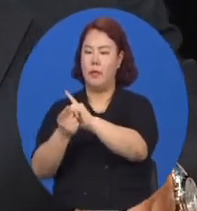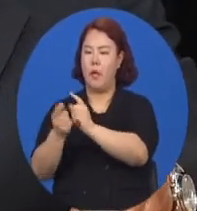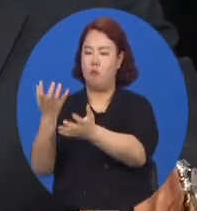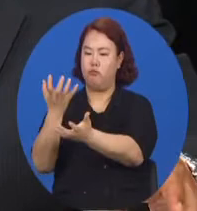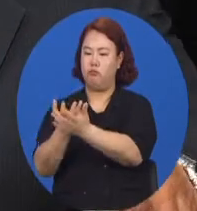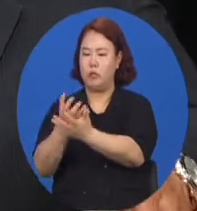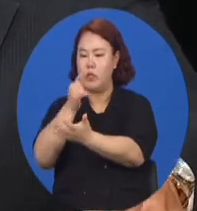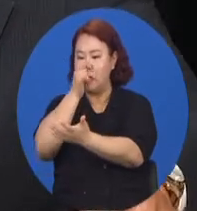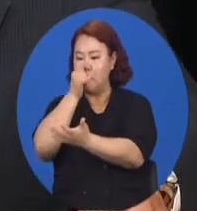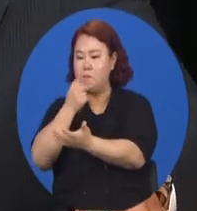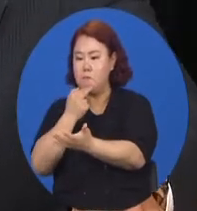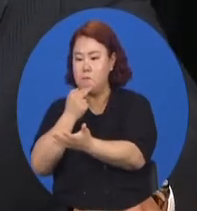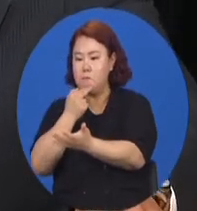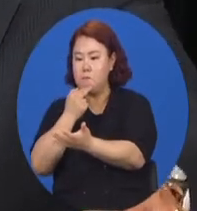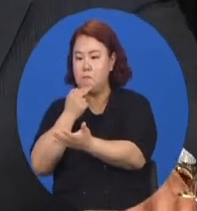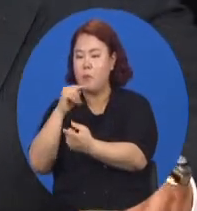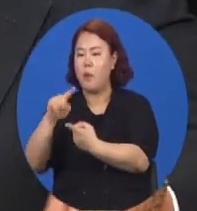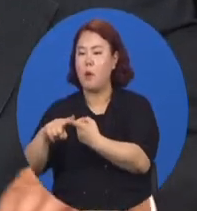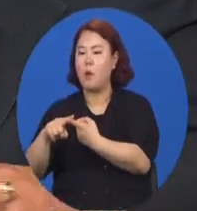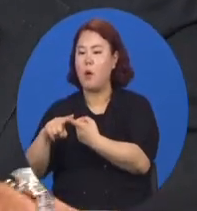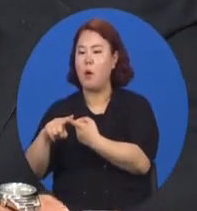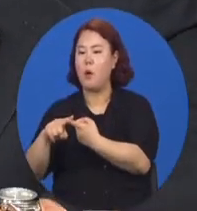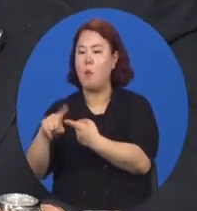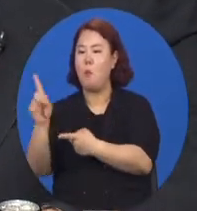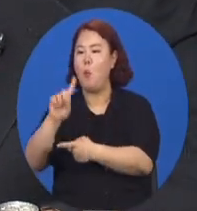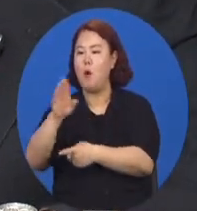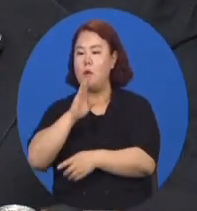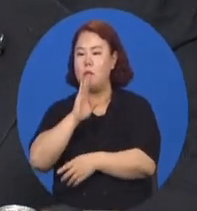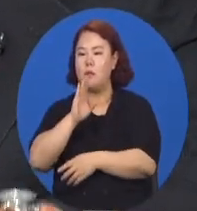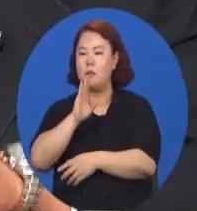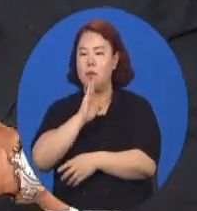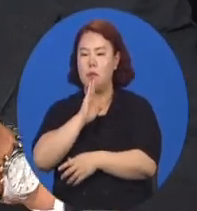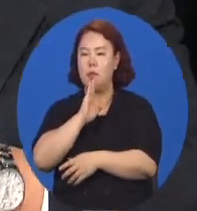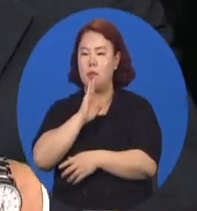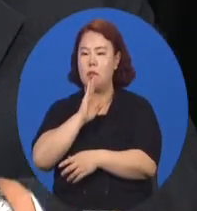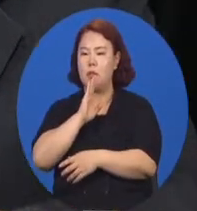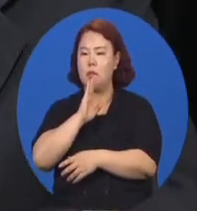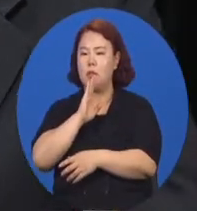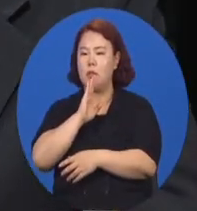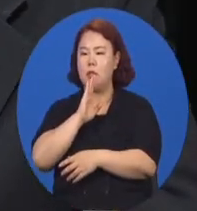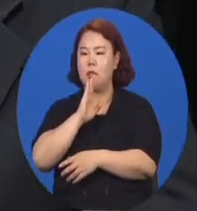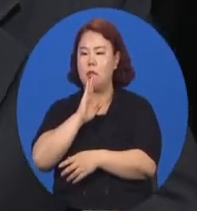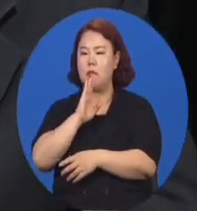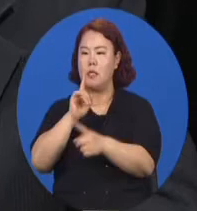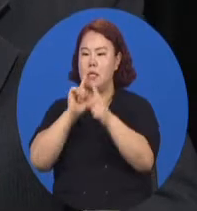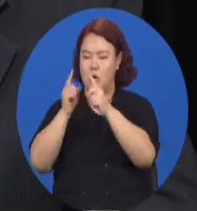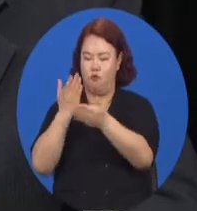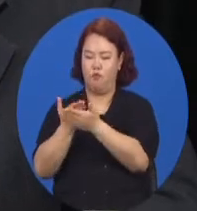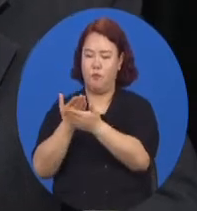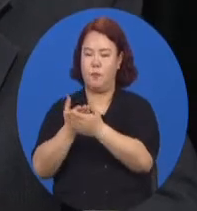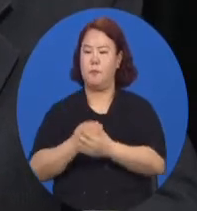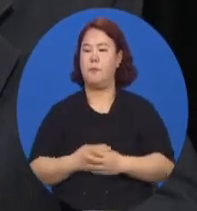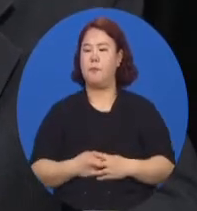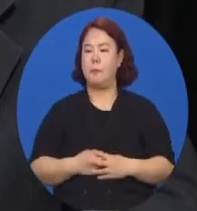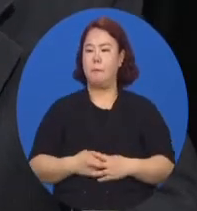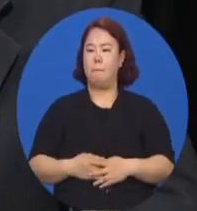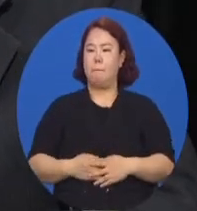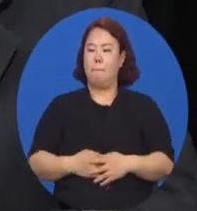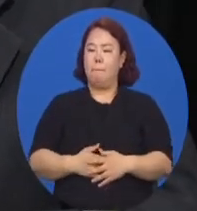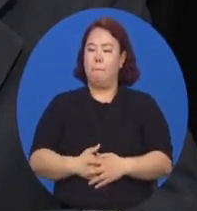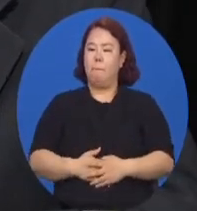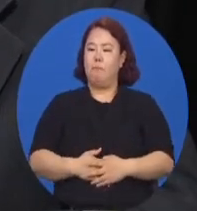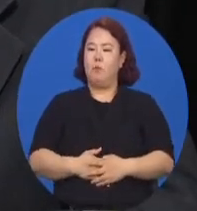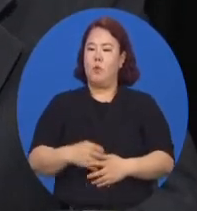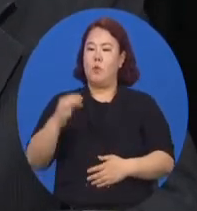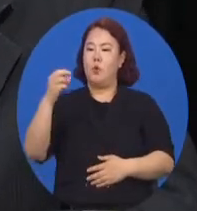없다 이런 얘기들은 이것이 어떤 것이 진실인지 좀 말씀해 주실 수 있겠는지요? 예,